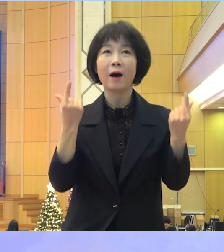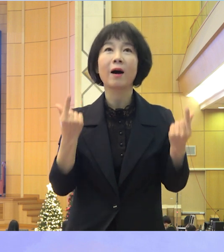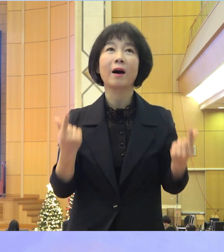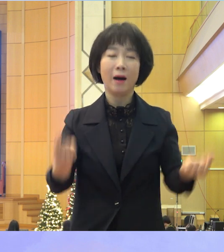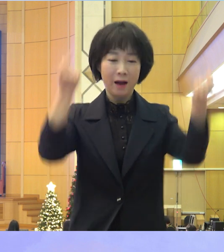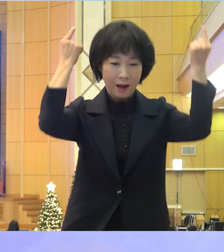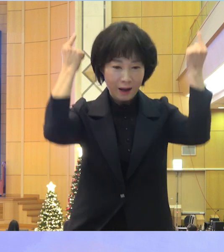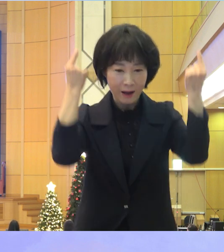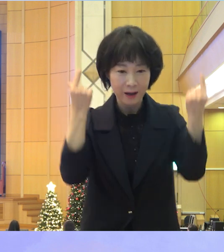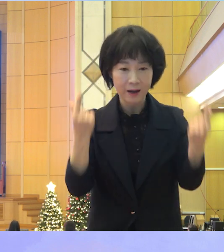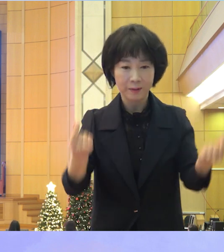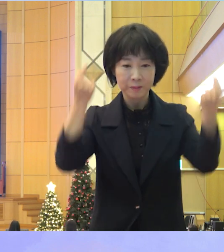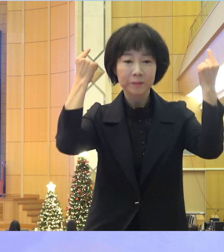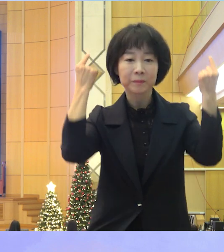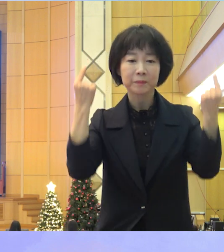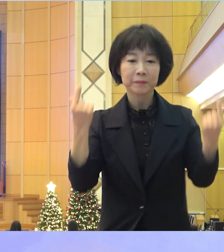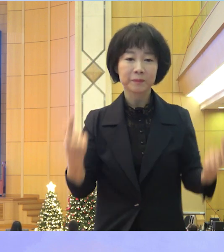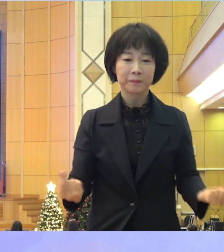하도다.